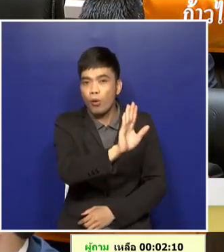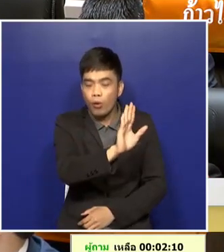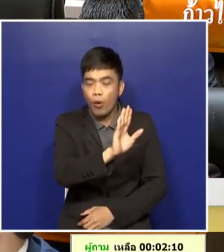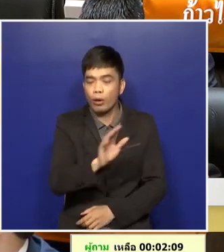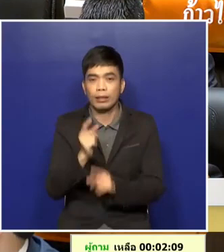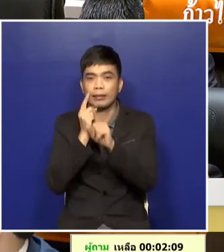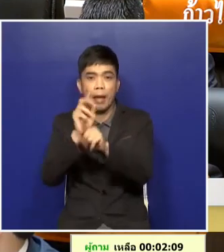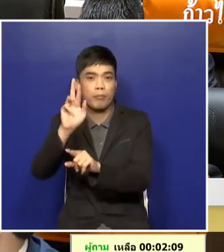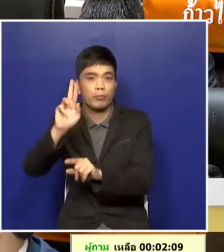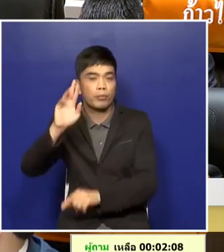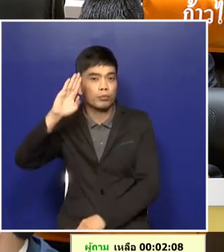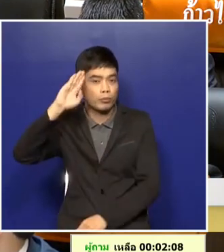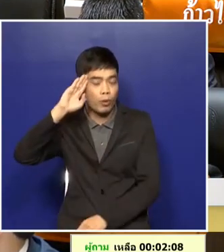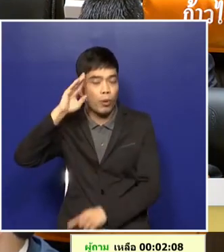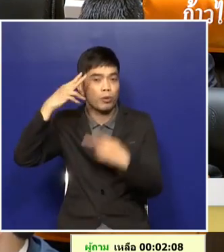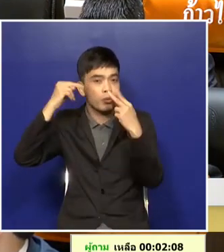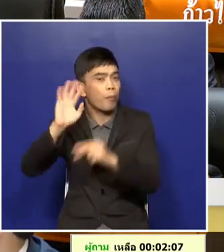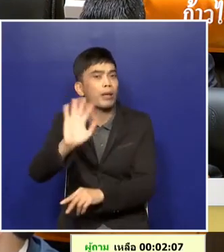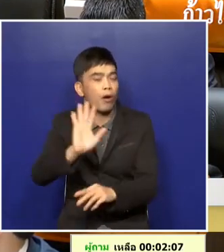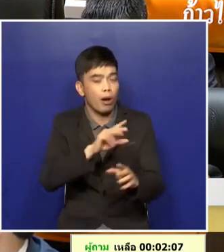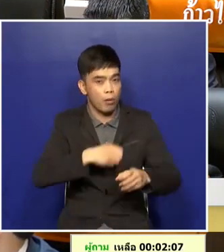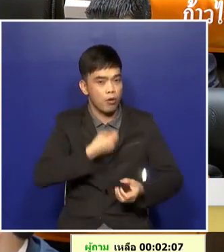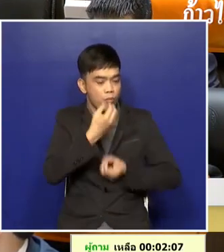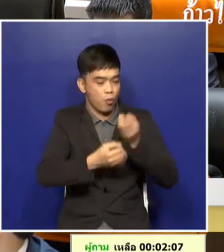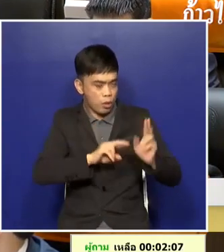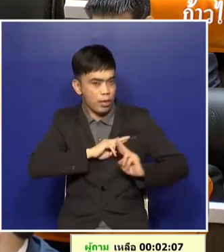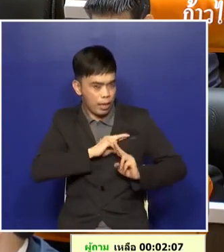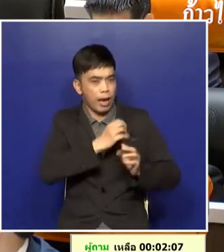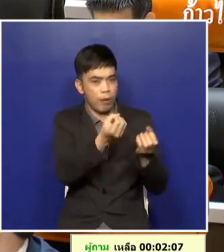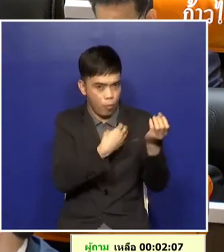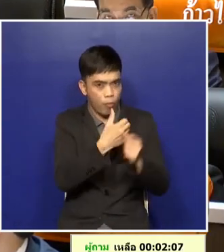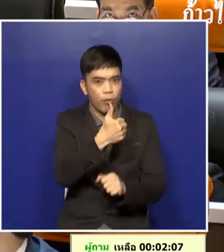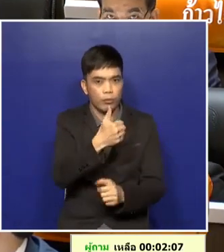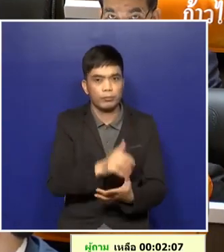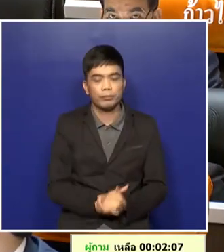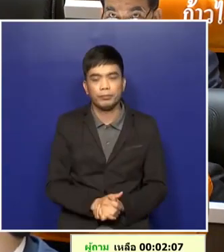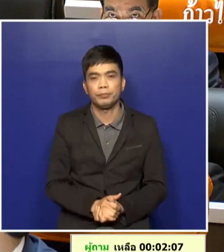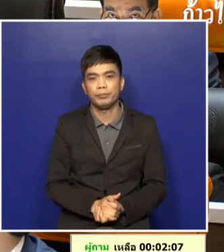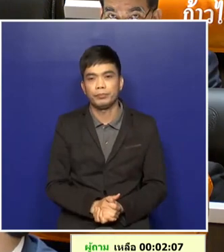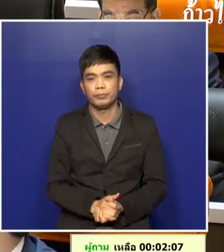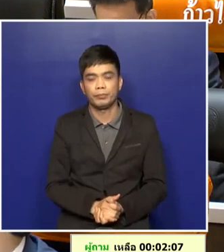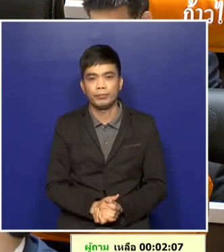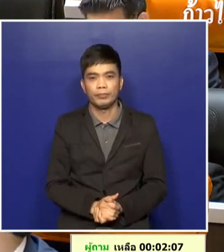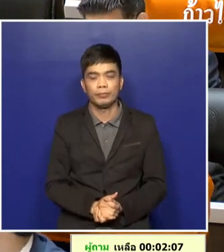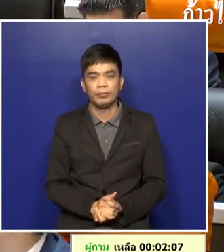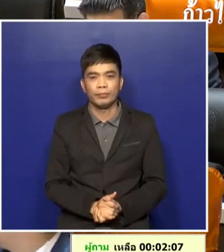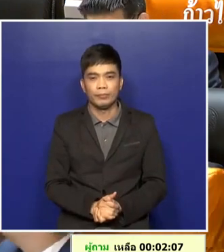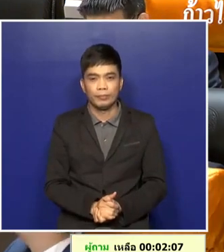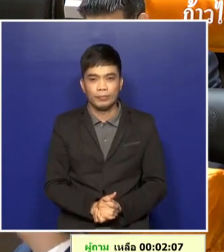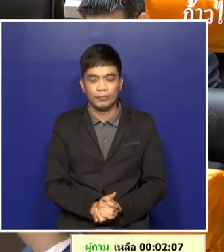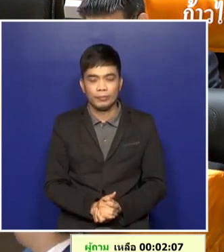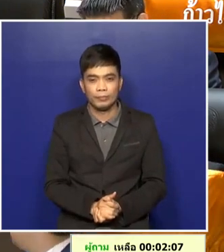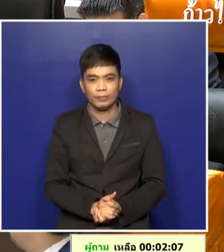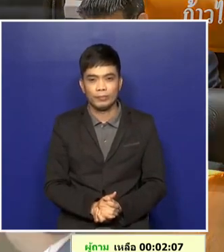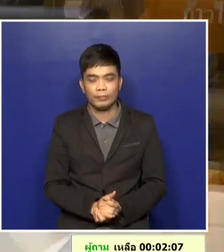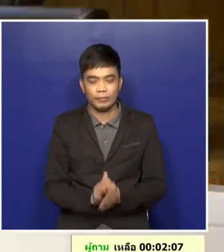ก็ได้นะครับขอบคุณครับ ครับขอเชิญรัฐมนตรีครับ กราบเรียนท่านประธานสภาผู้แทนที่เคาร